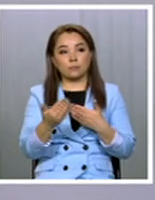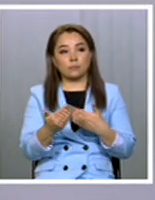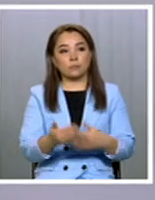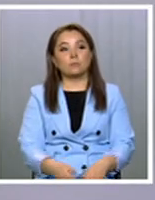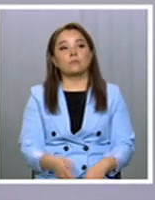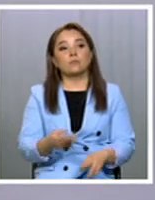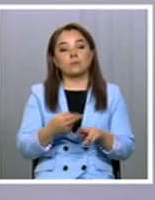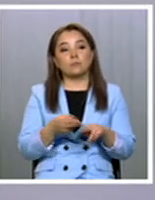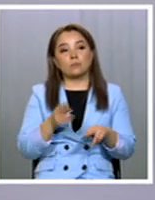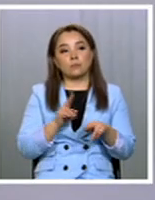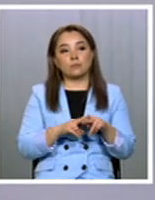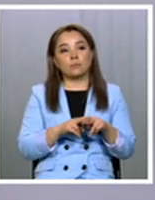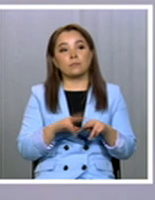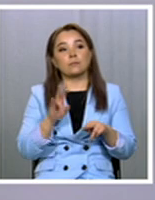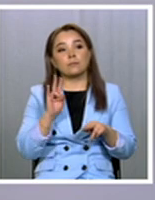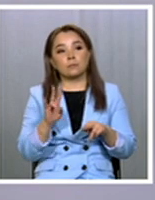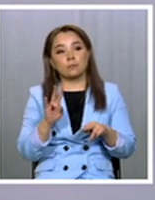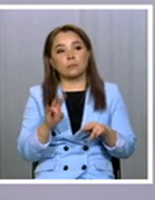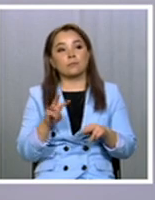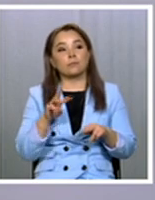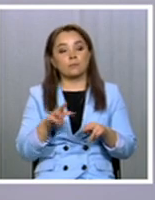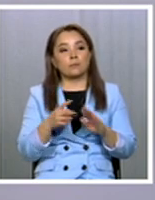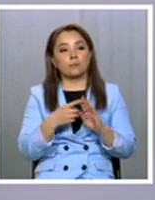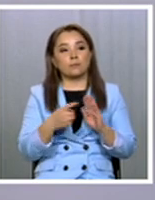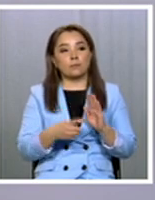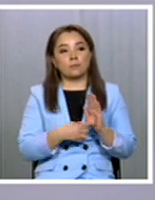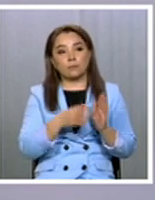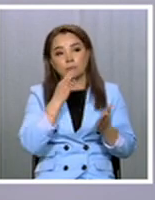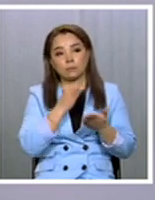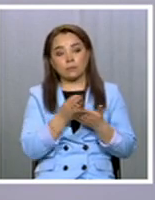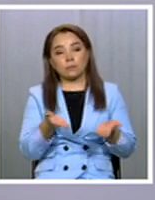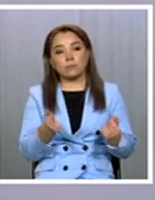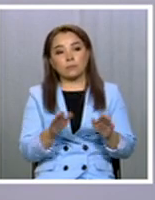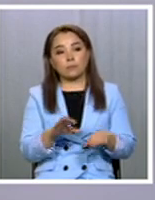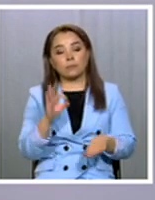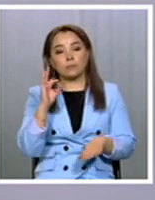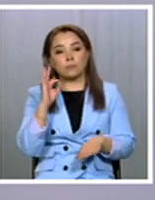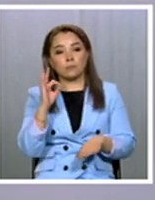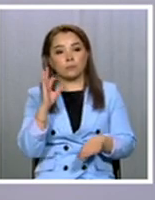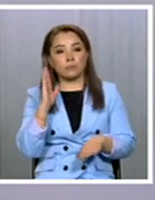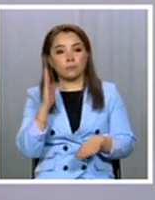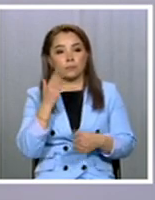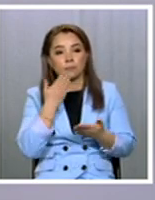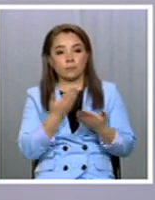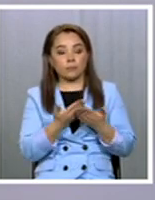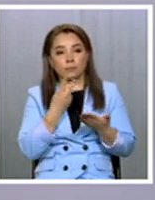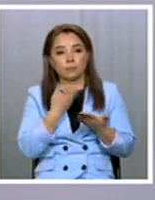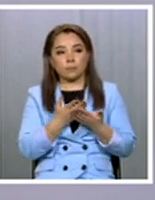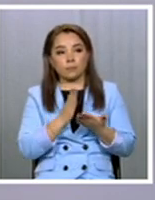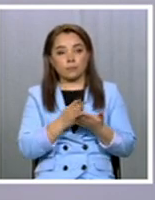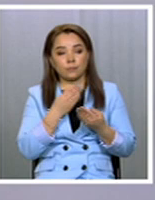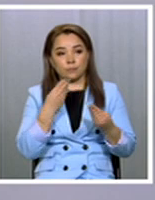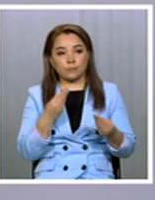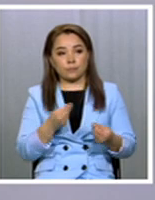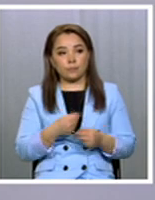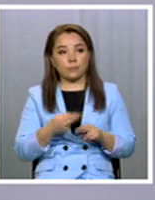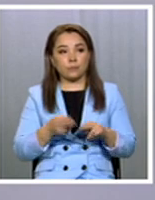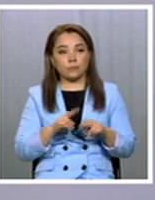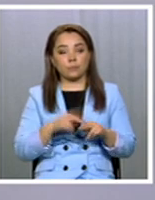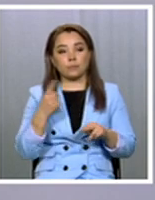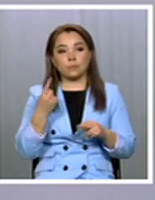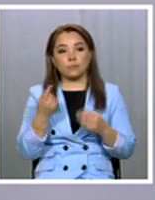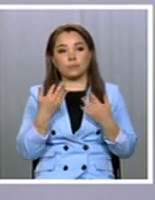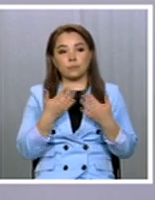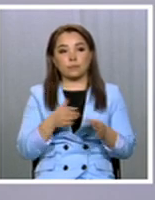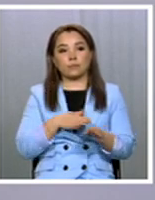мұнда N-ді M-ға бөлгенде қалдық 0 болады деген шартты ғана қаттандырады. Яғни бірінші шарт